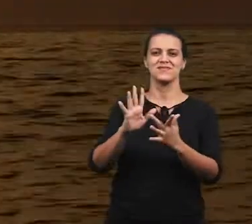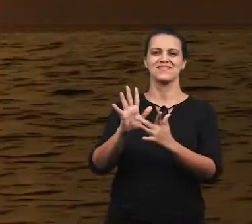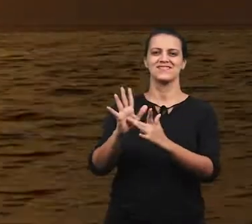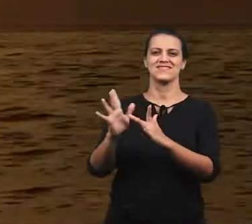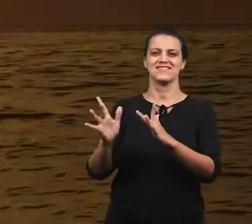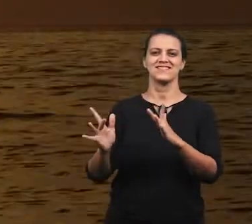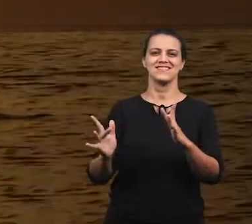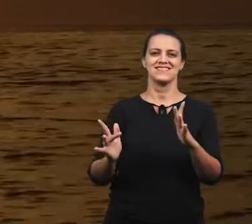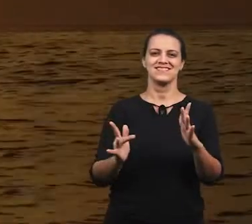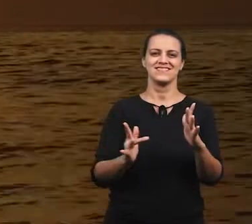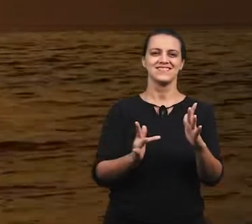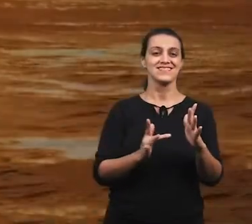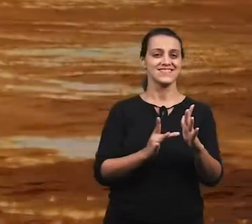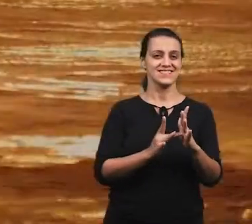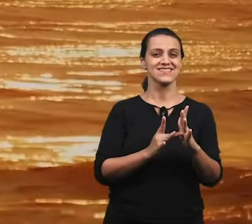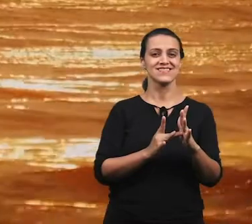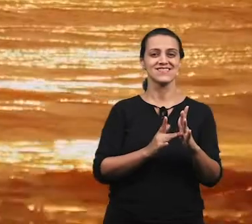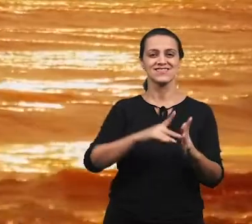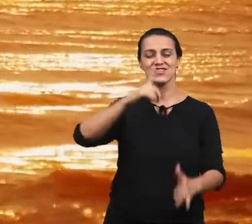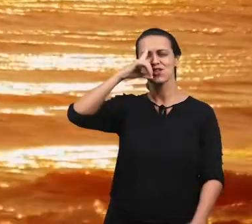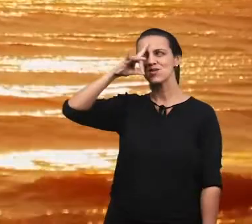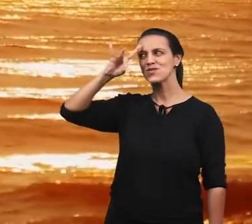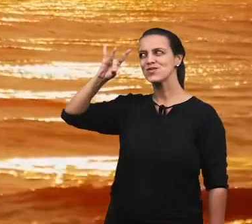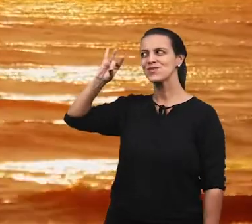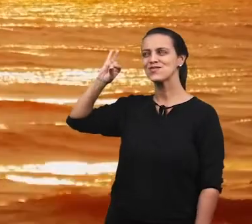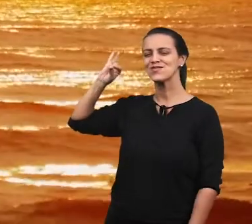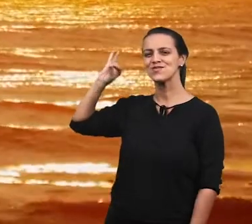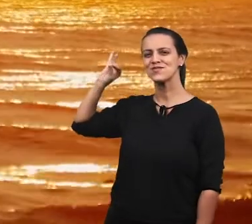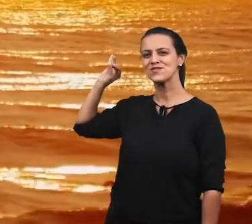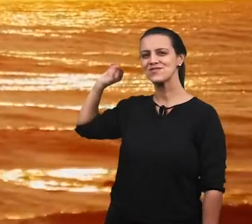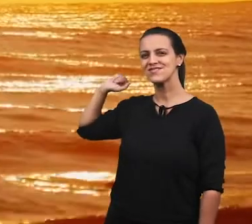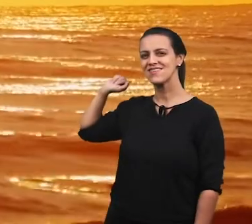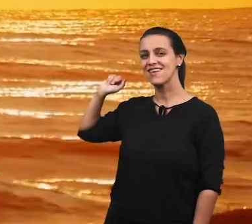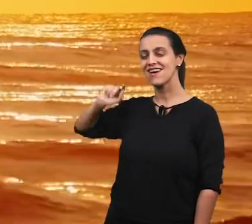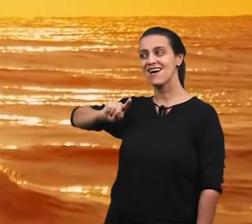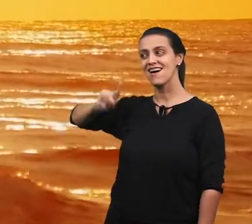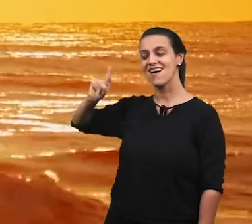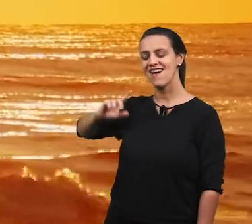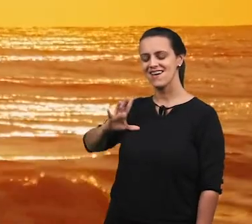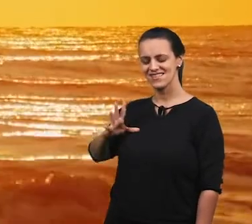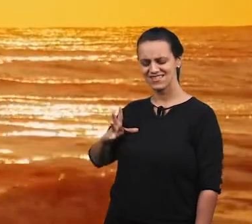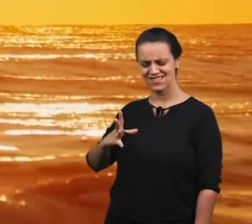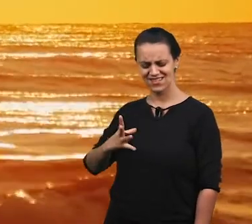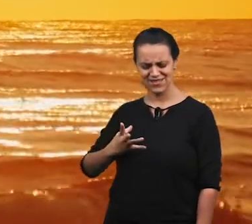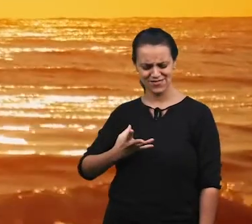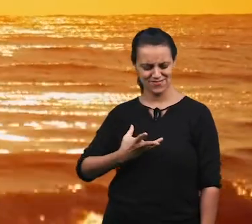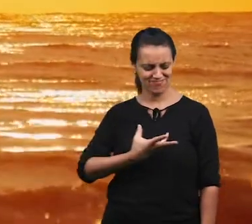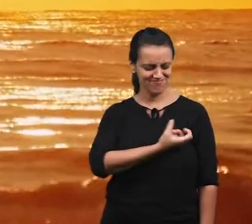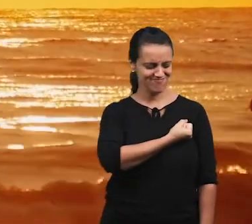стал живой. Был слеп и вижу свет.